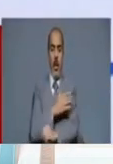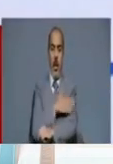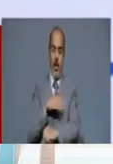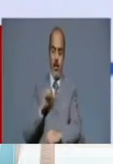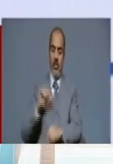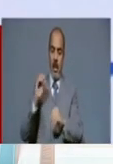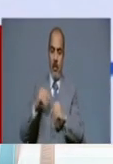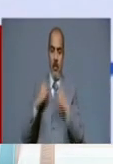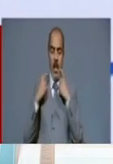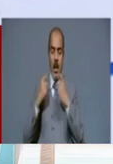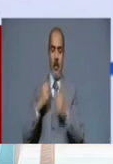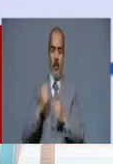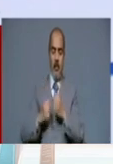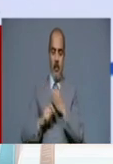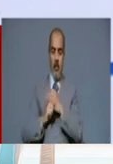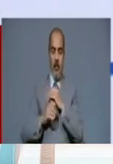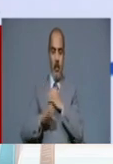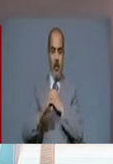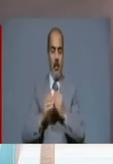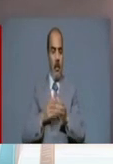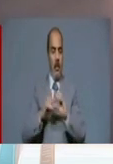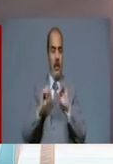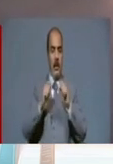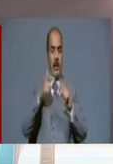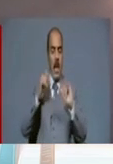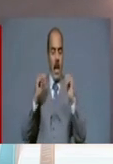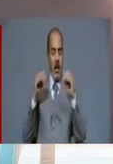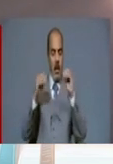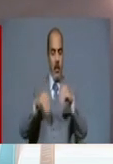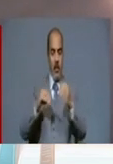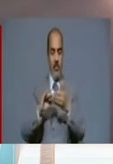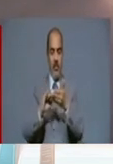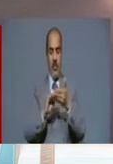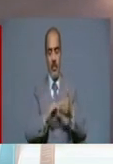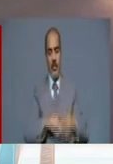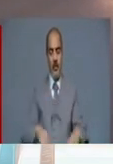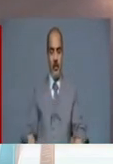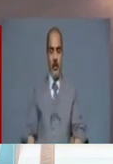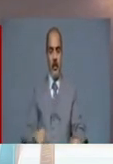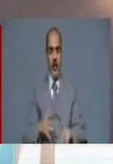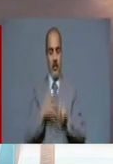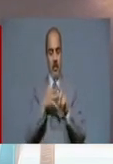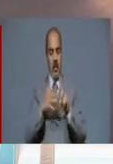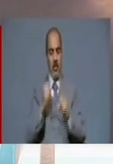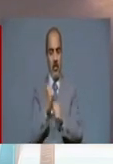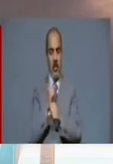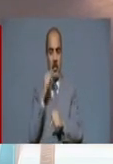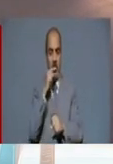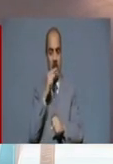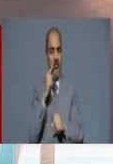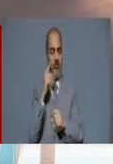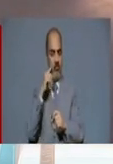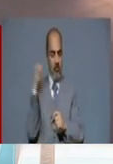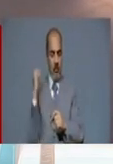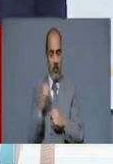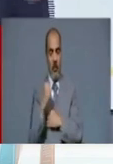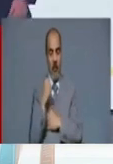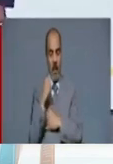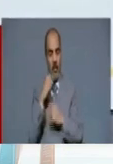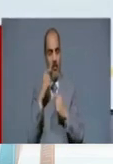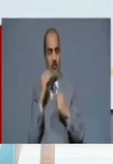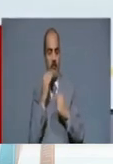دي كانت بالنسبه لي جميله جدا، شرف ليا وشرف لاولادي وشرف لعيلتي ولاخواتي، دي كانت حاجه